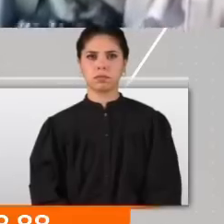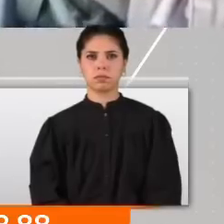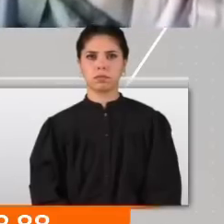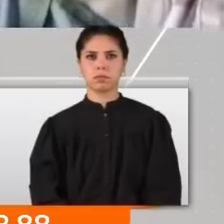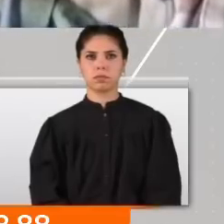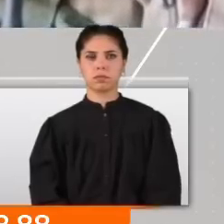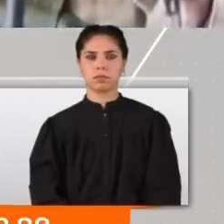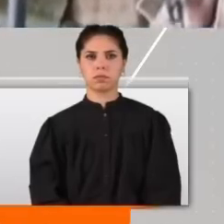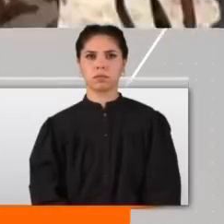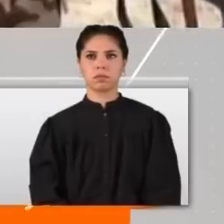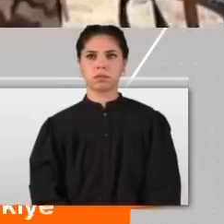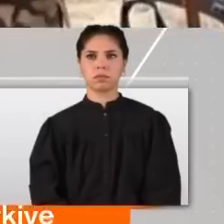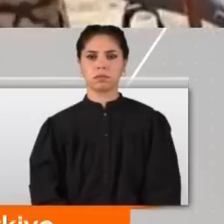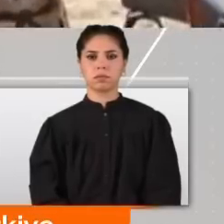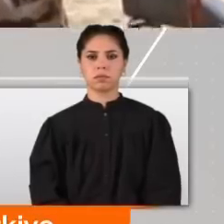sadakati, dostluğu